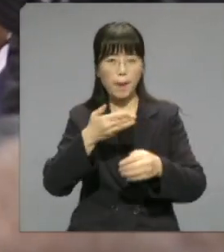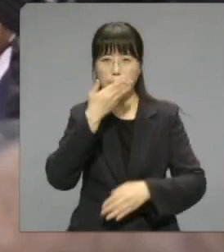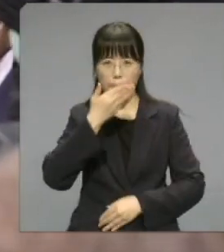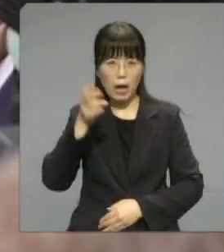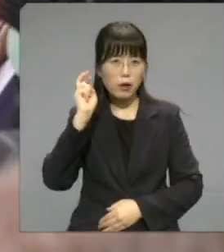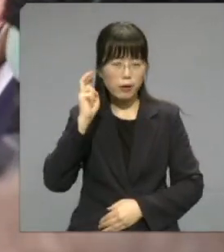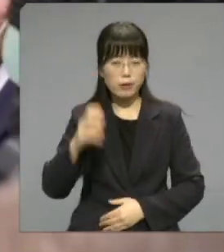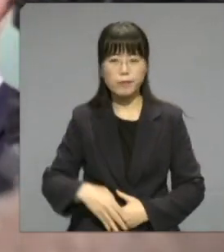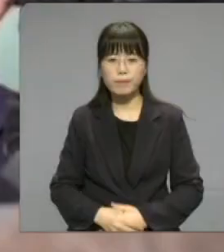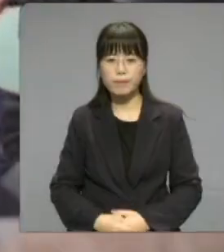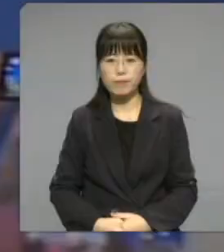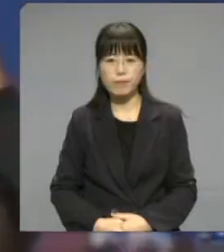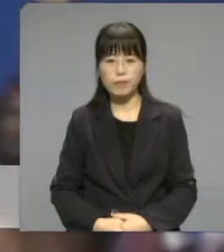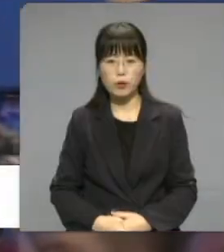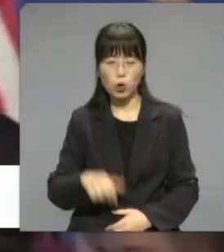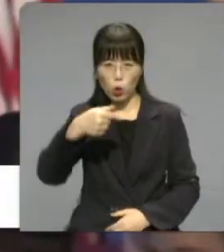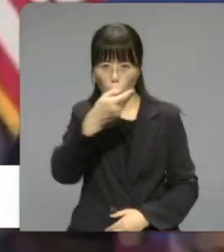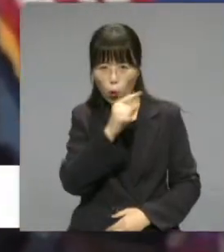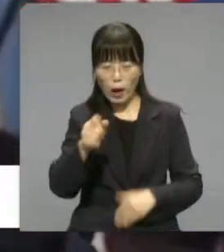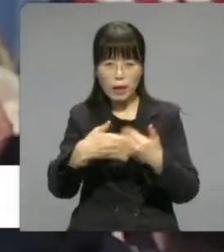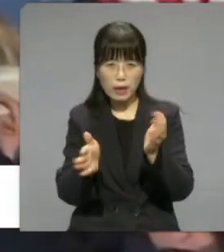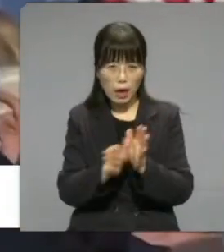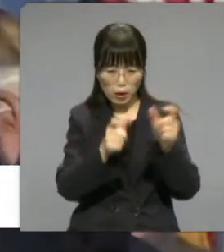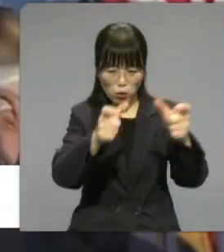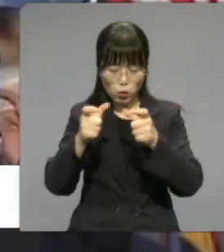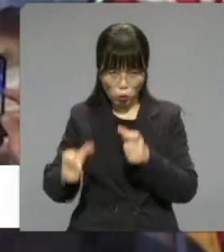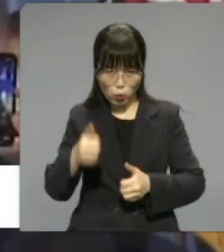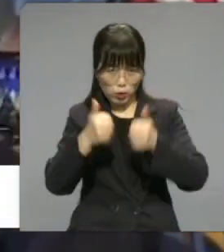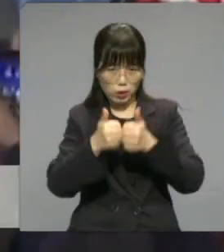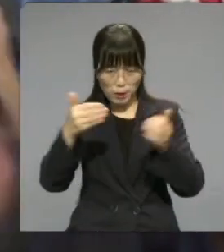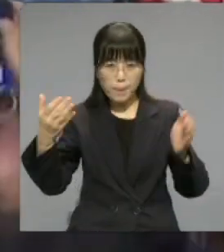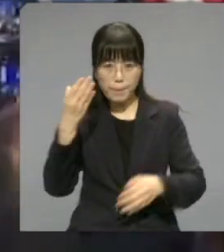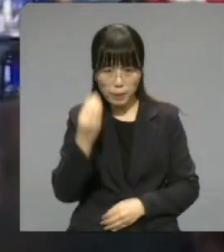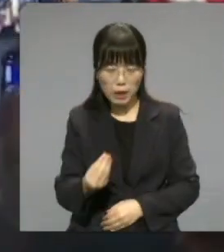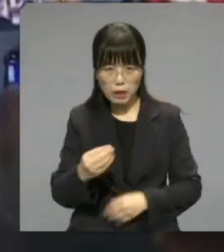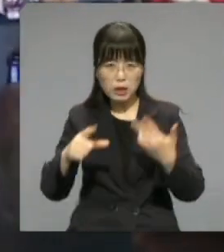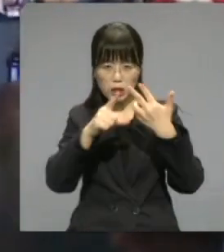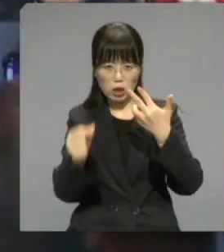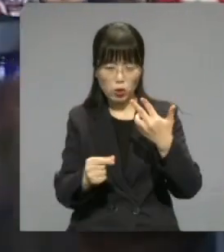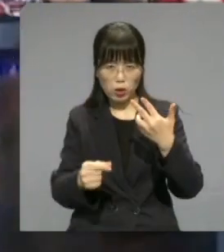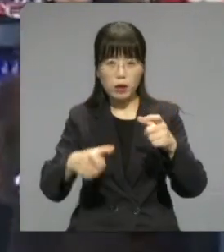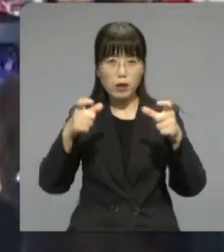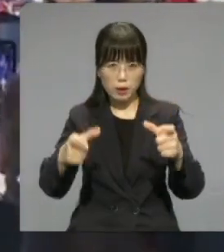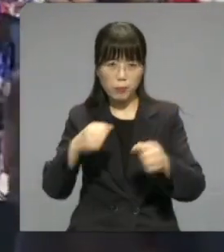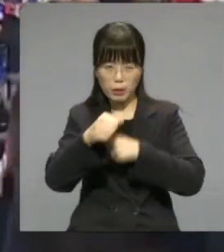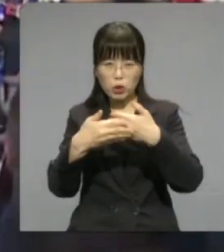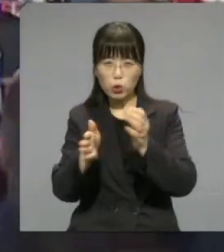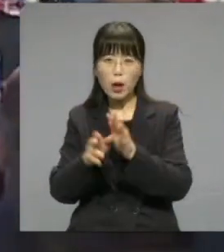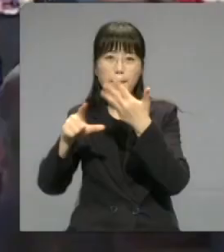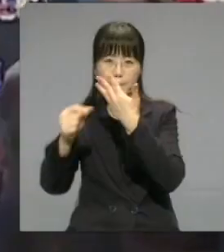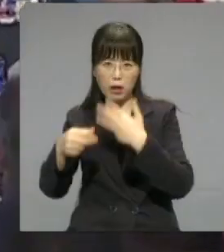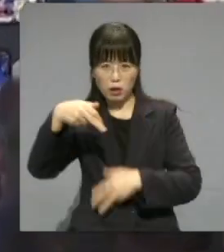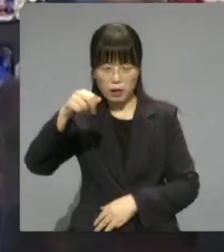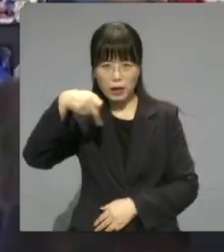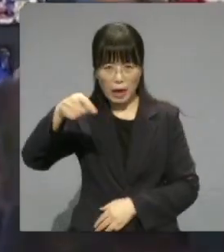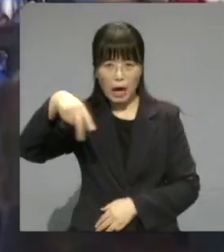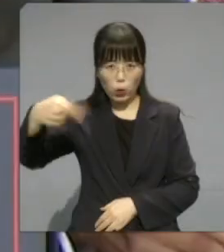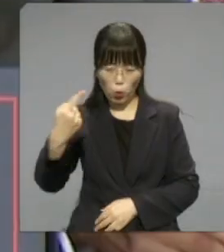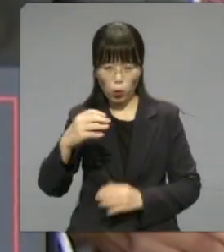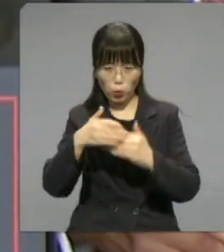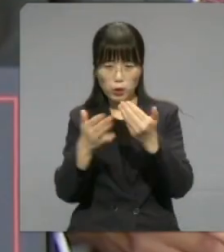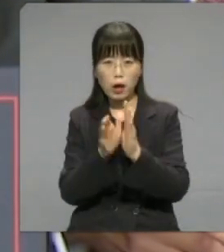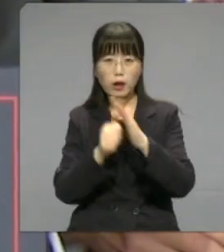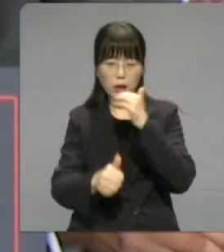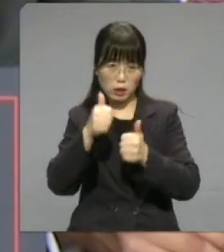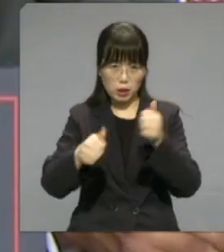커졌습니다. 공화당은 주별로 경선을 마친 뒤 7월 밀워키에서 민주당은 8월 시카고에서 전당대회를